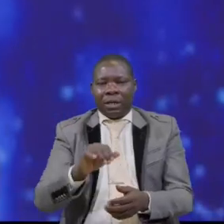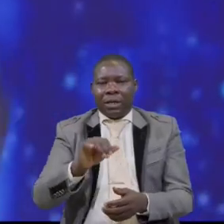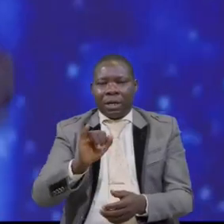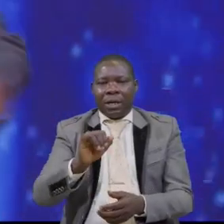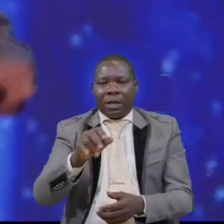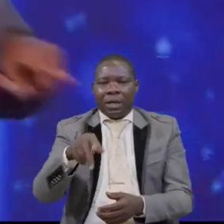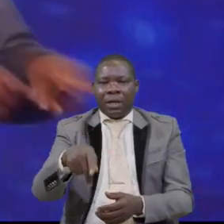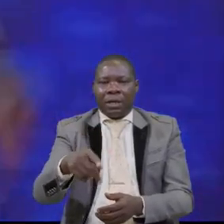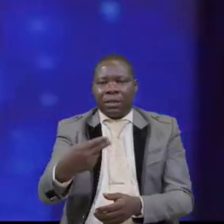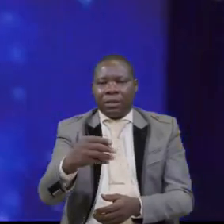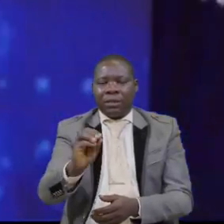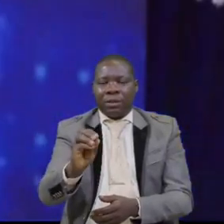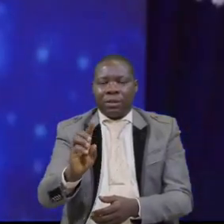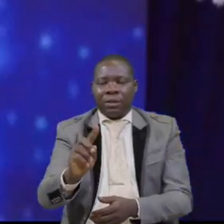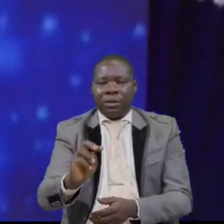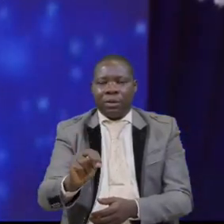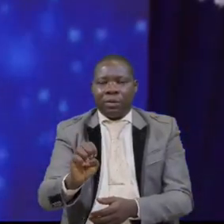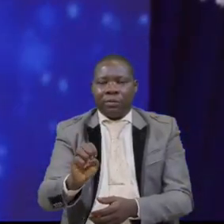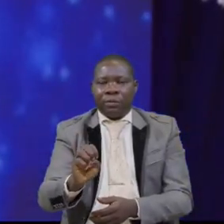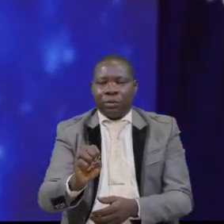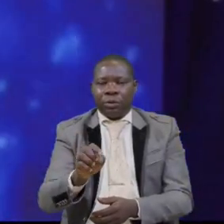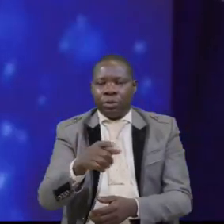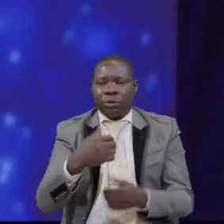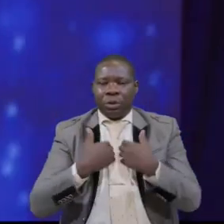Ce téléphone.